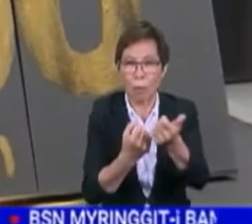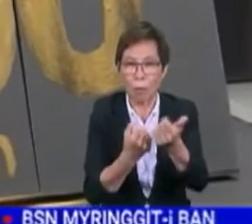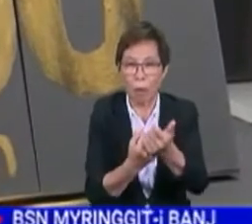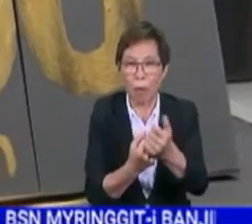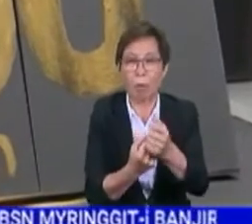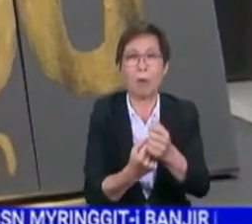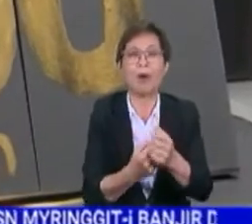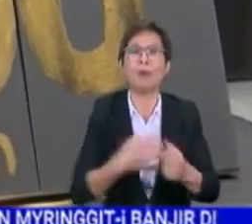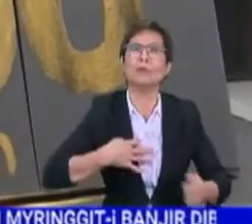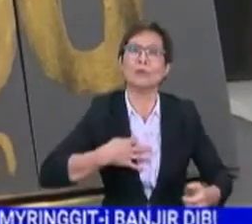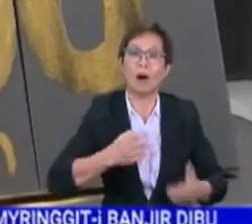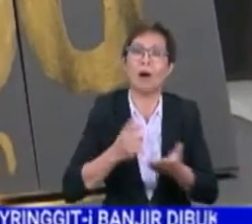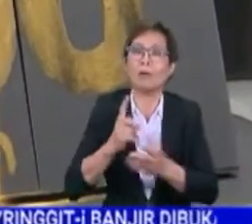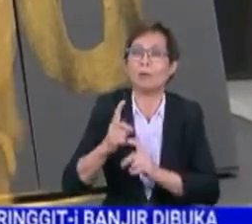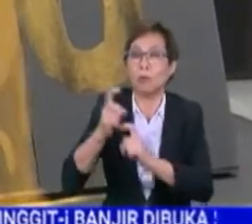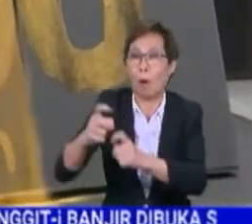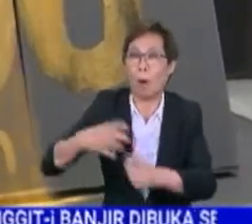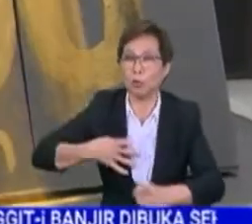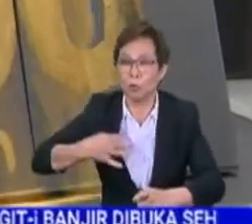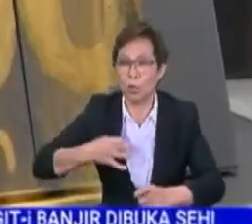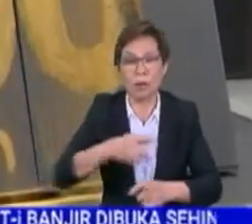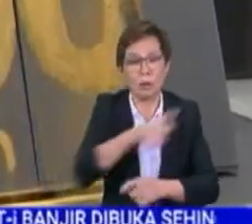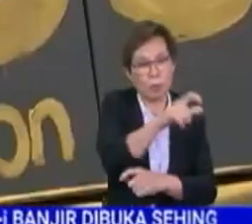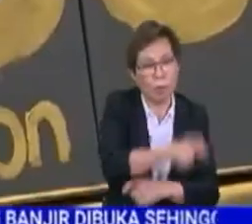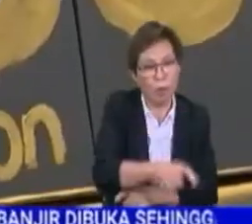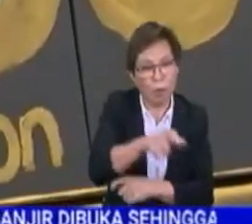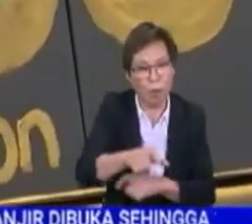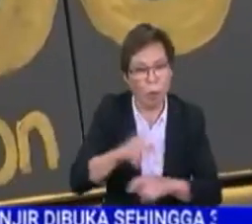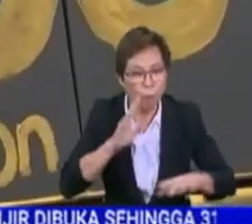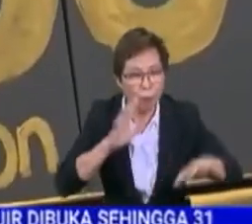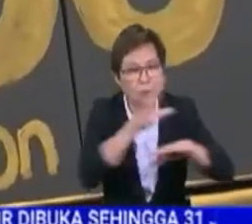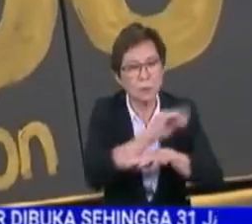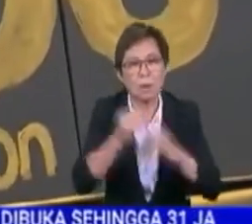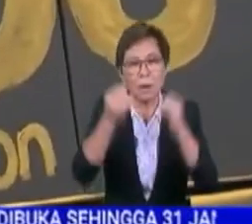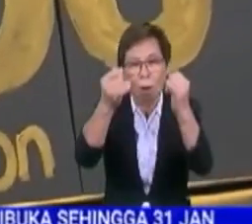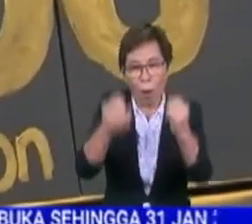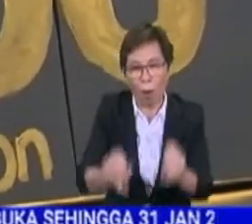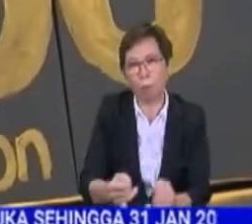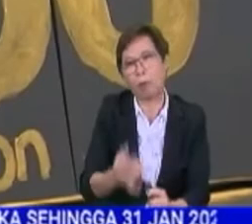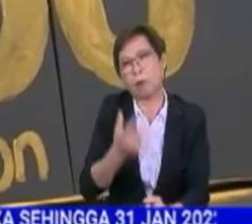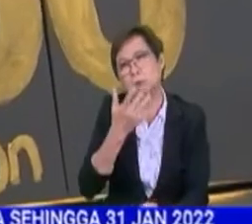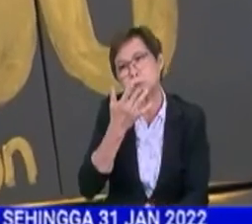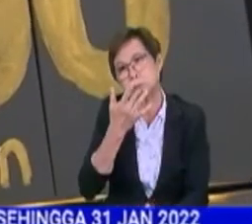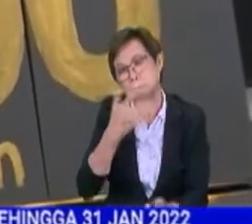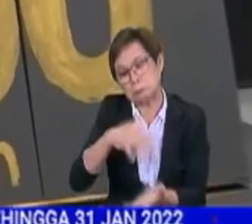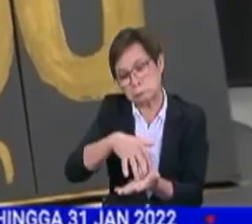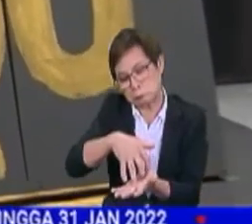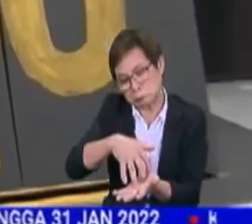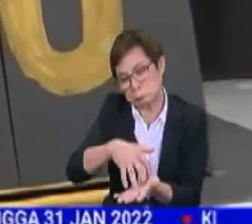diagih kepada sukarelawan, penduduk terjejas banjir dan individu kurang bernasib baik.